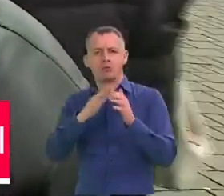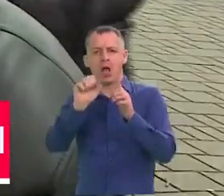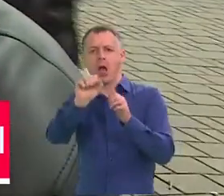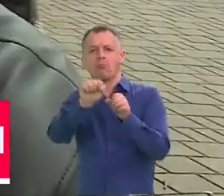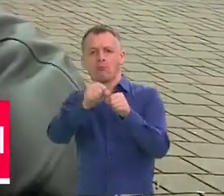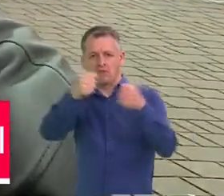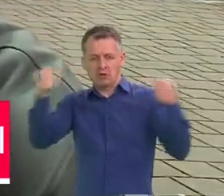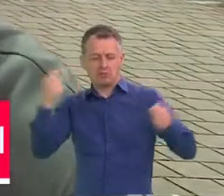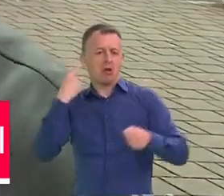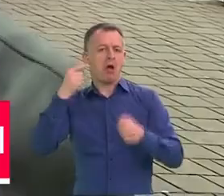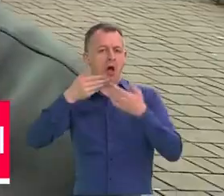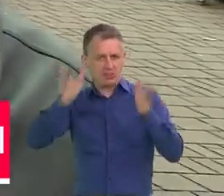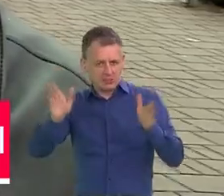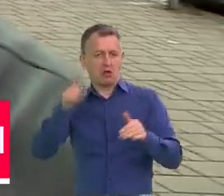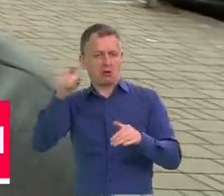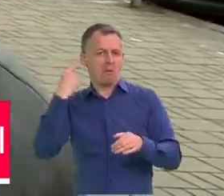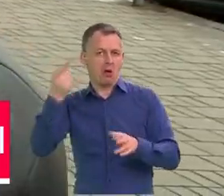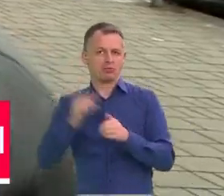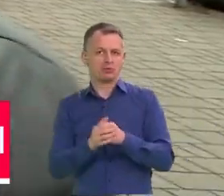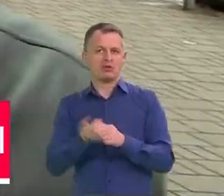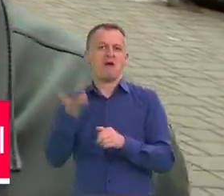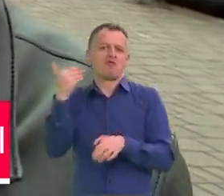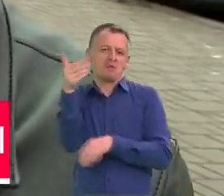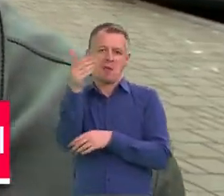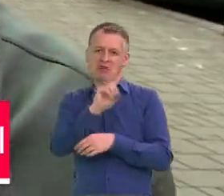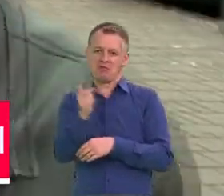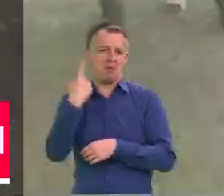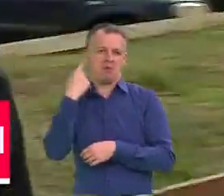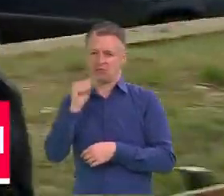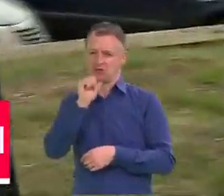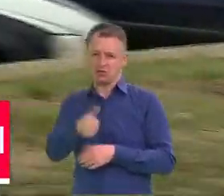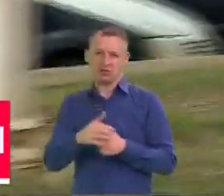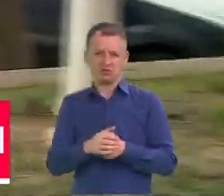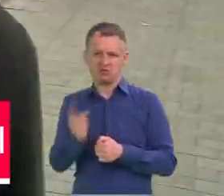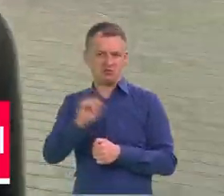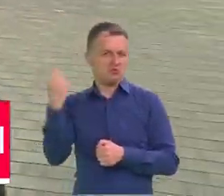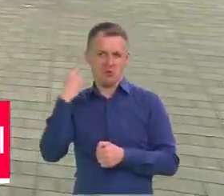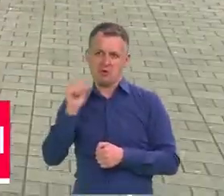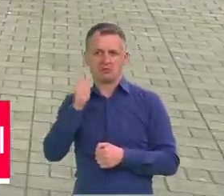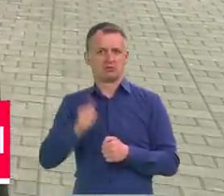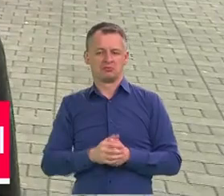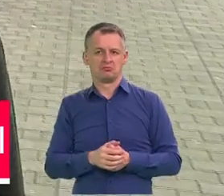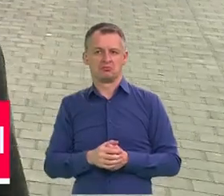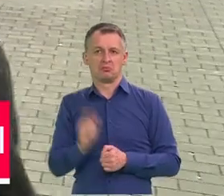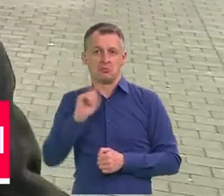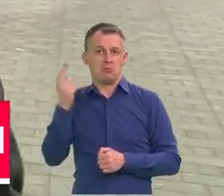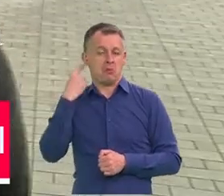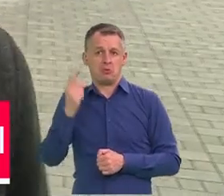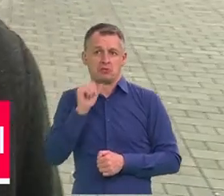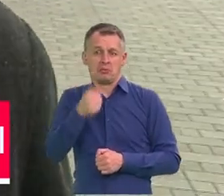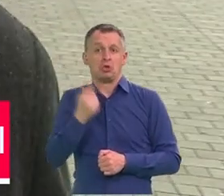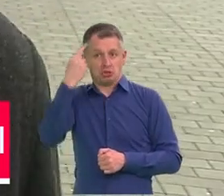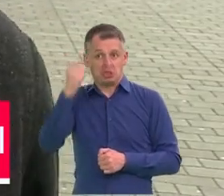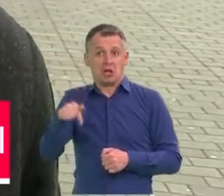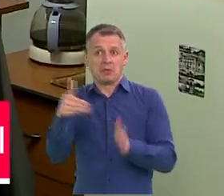auzit. Eu am fost în magazin. Și de aici, din magazin, nu s-a auzit deloc? N-am auzit. Nu, n-am auzit. Chiar știam că trebuie